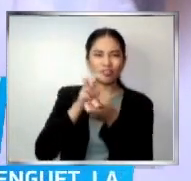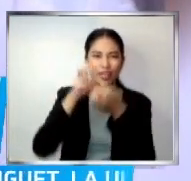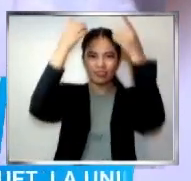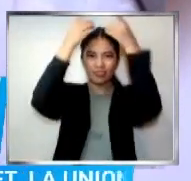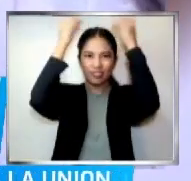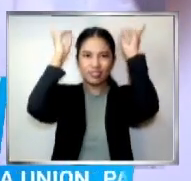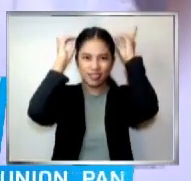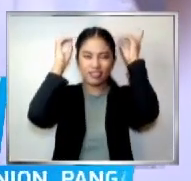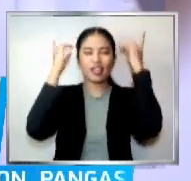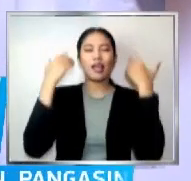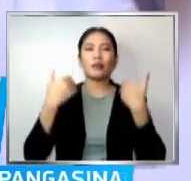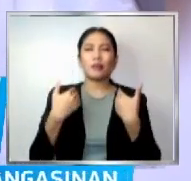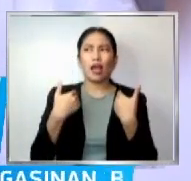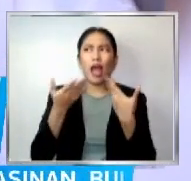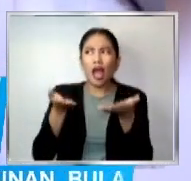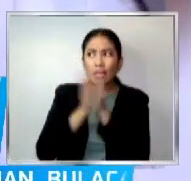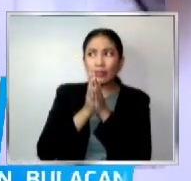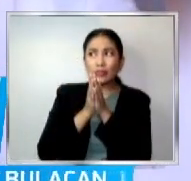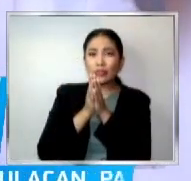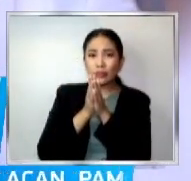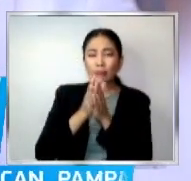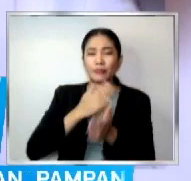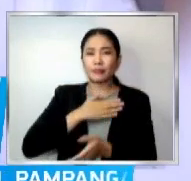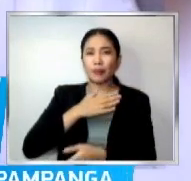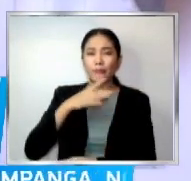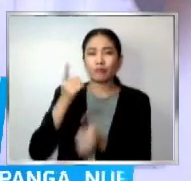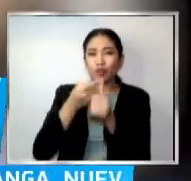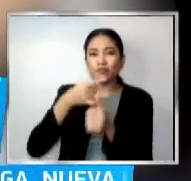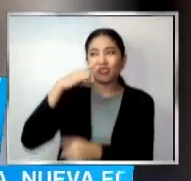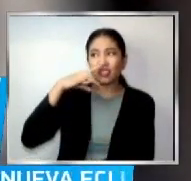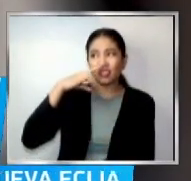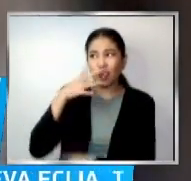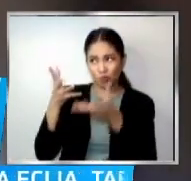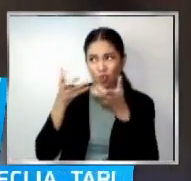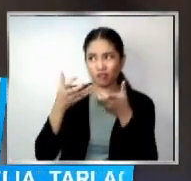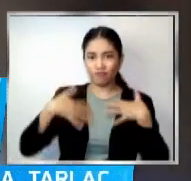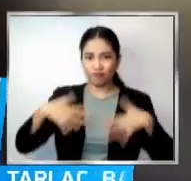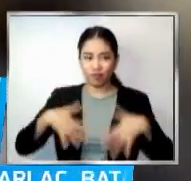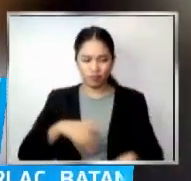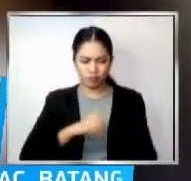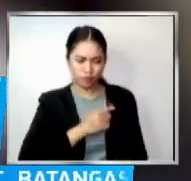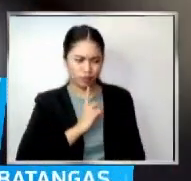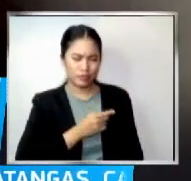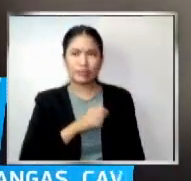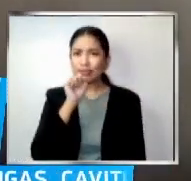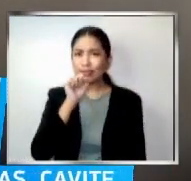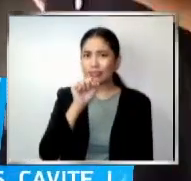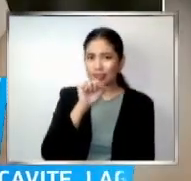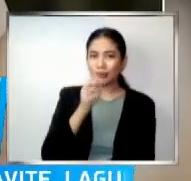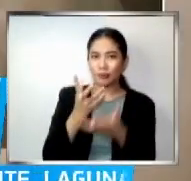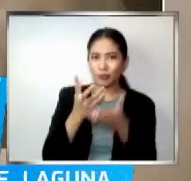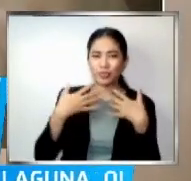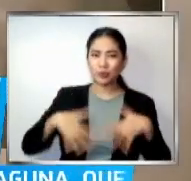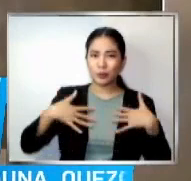Yaya, sabi ko, sure ka? Sabi niya, opo, magusto ko pong maging Yaya Melody. Sa murang isip ni Ina, nakabuo na